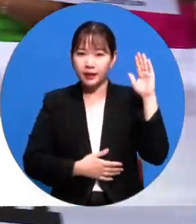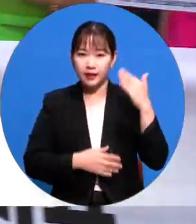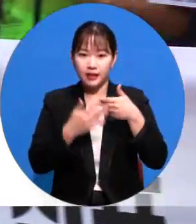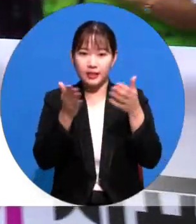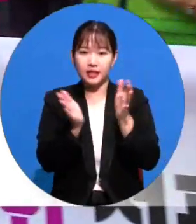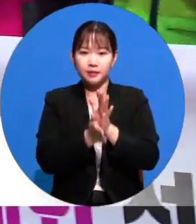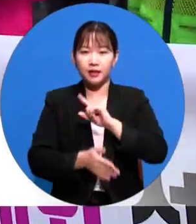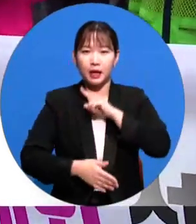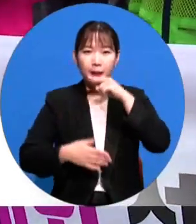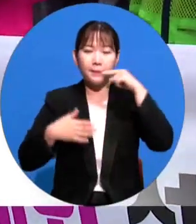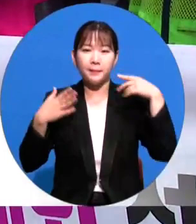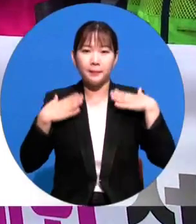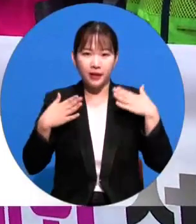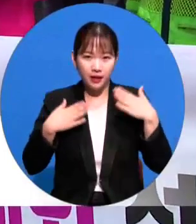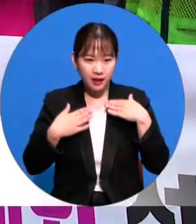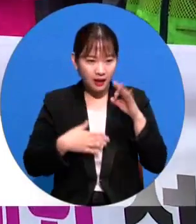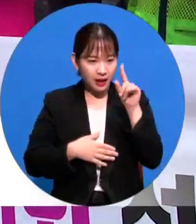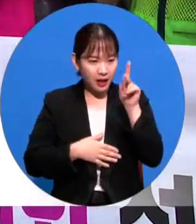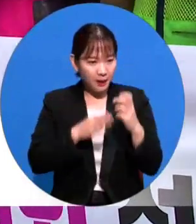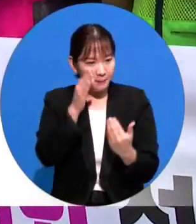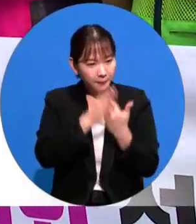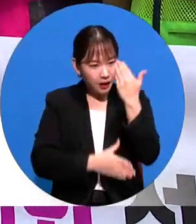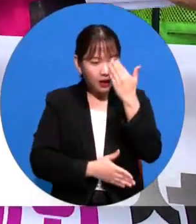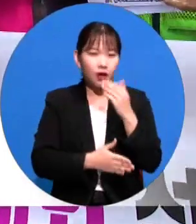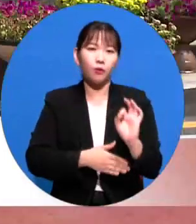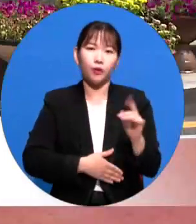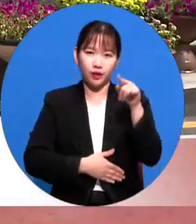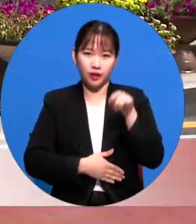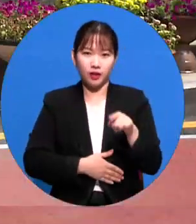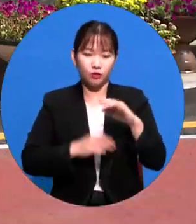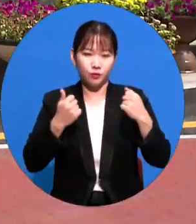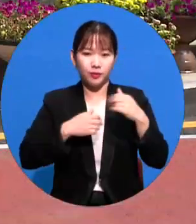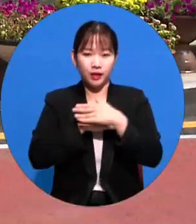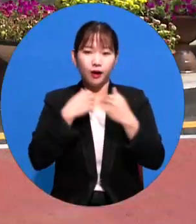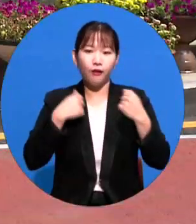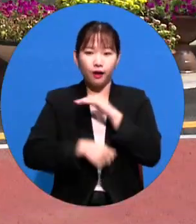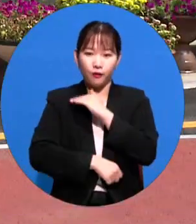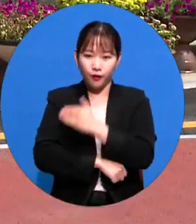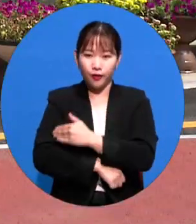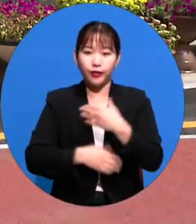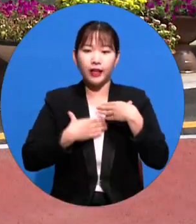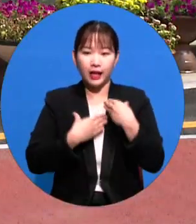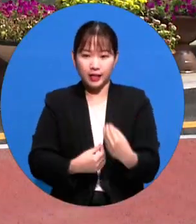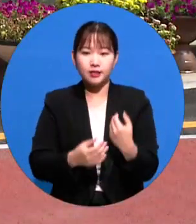집단 폐암 산재 사고의 원인이 됐다며 국민의 건강권과 안전